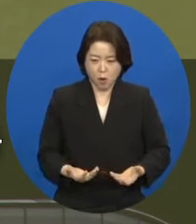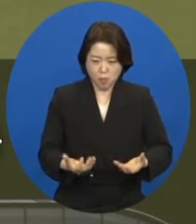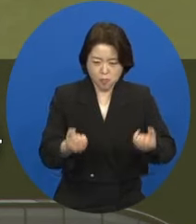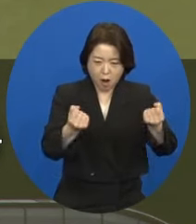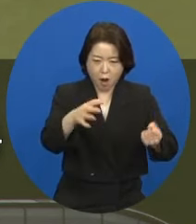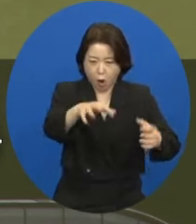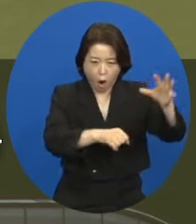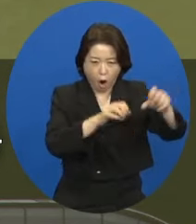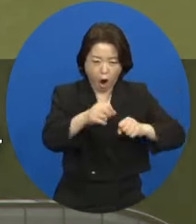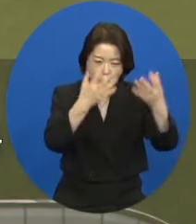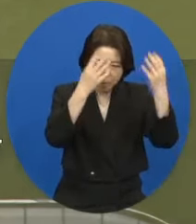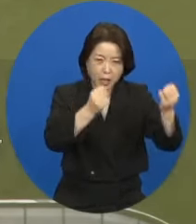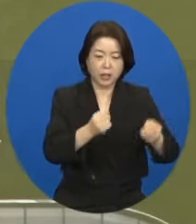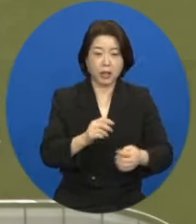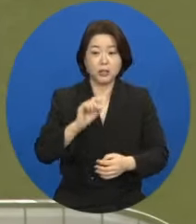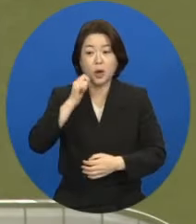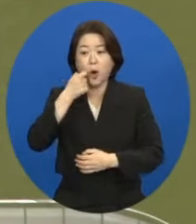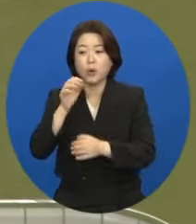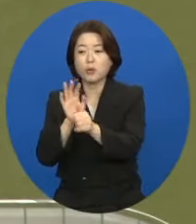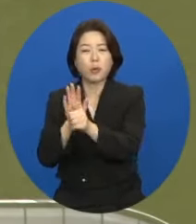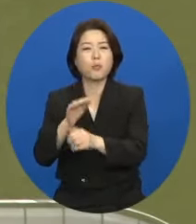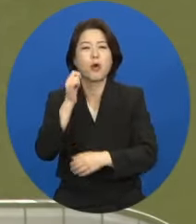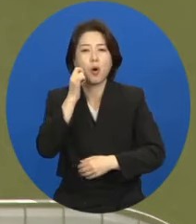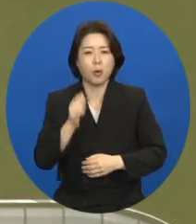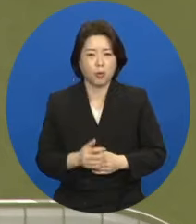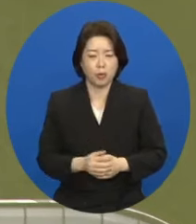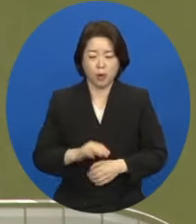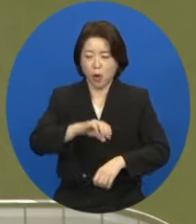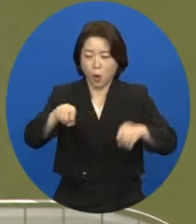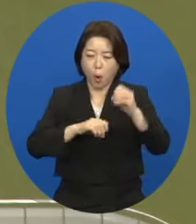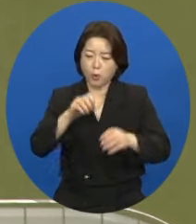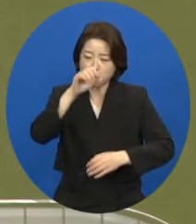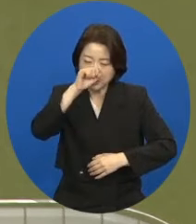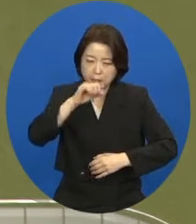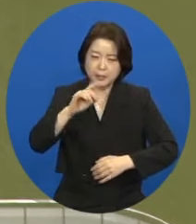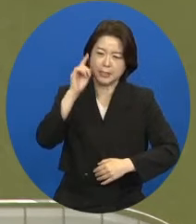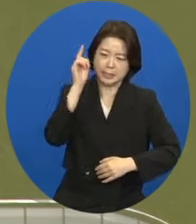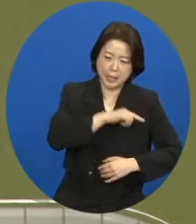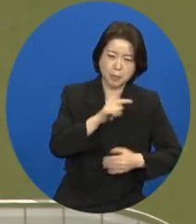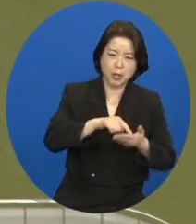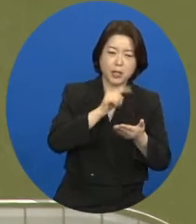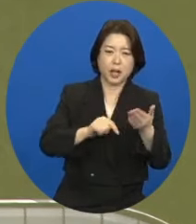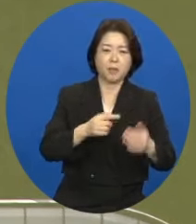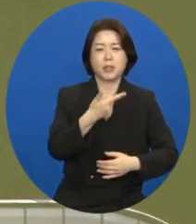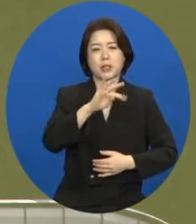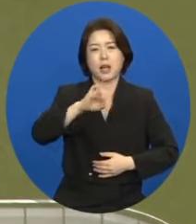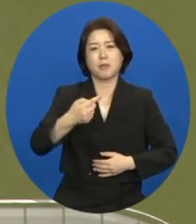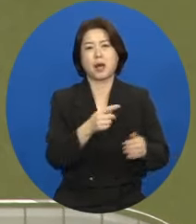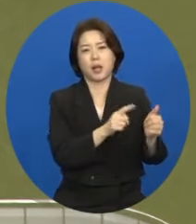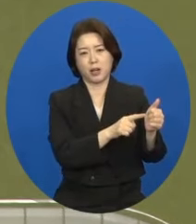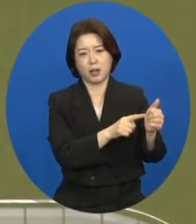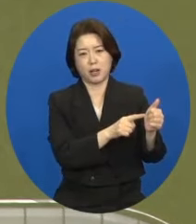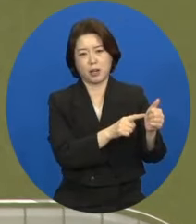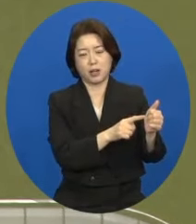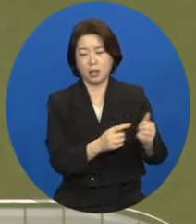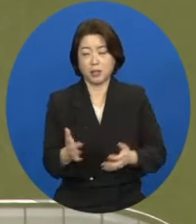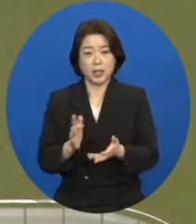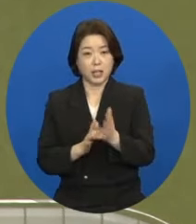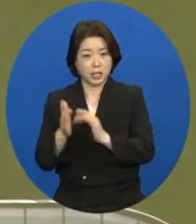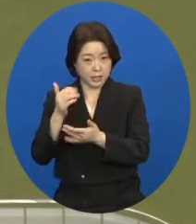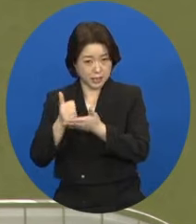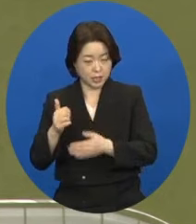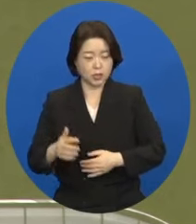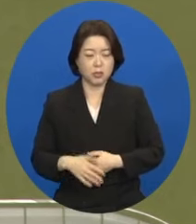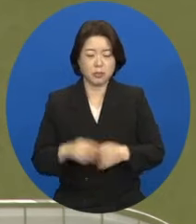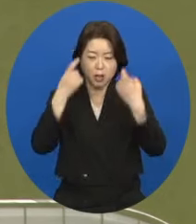사람을 돕지 못하고 오히려 선을 악으로 갚는 나발을 가리킨 것입니다. 근데 예수님께서도 어리석은 부자